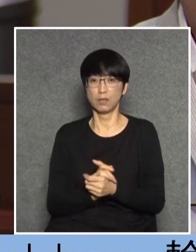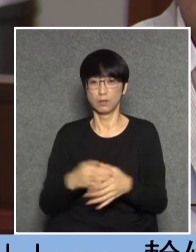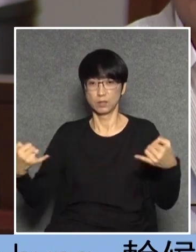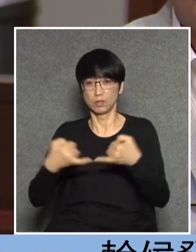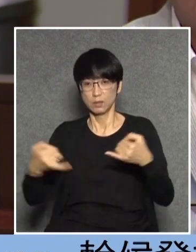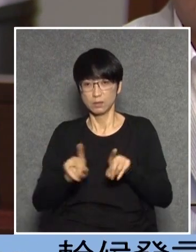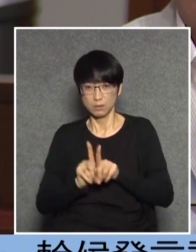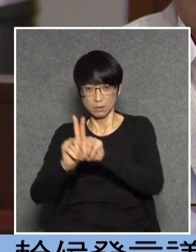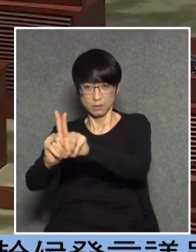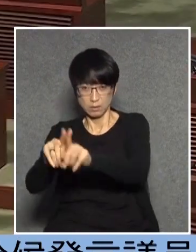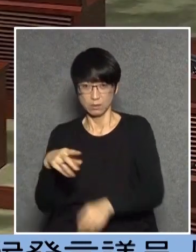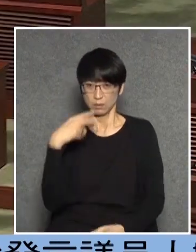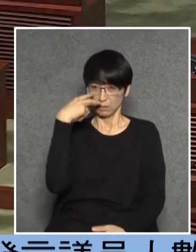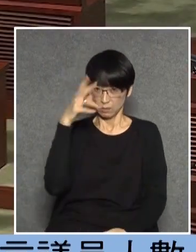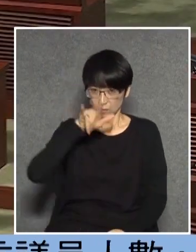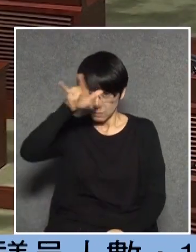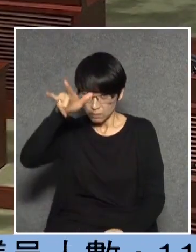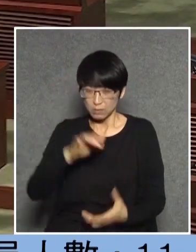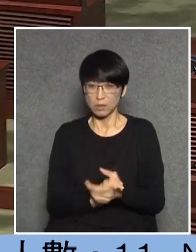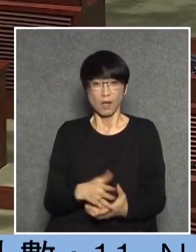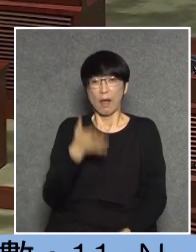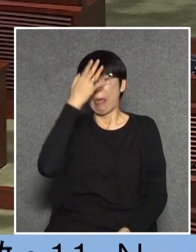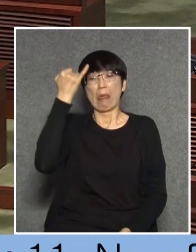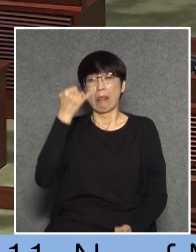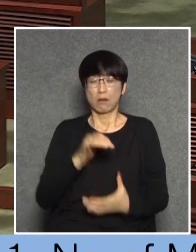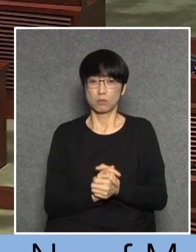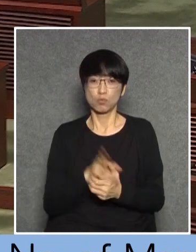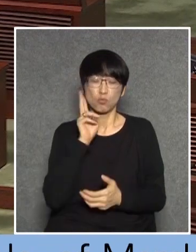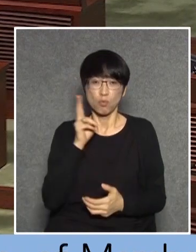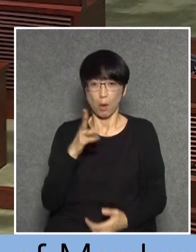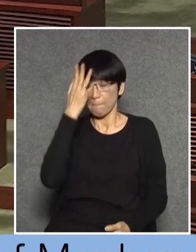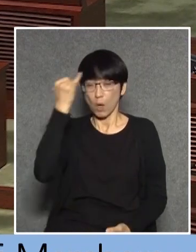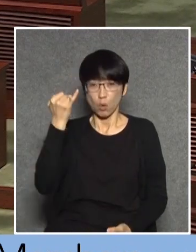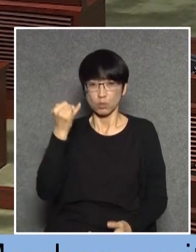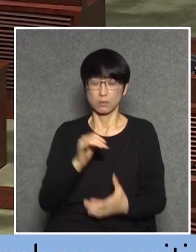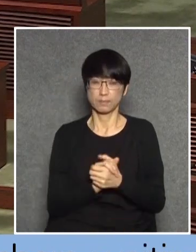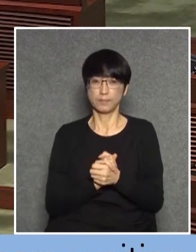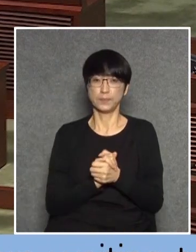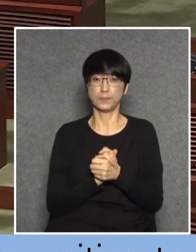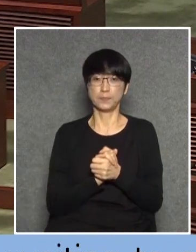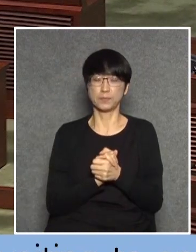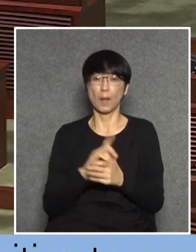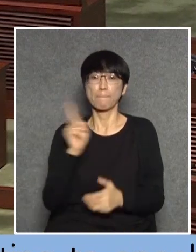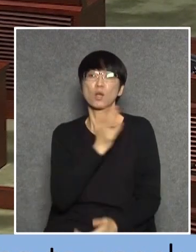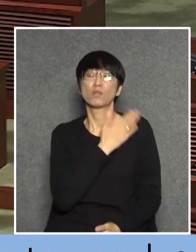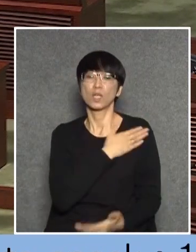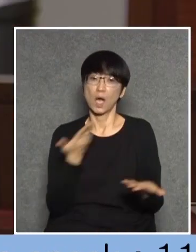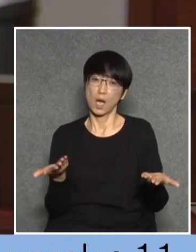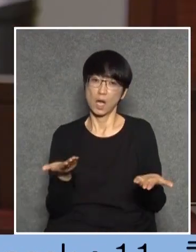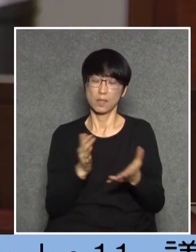行，係咪？我話俾大吉利是 ，Touch Wood 有咩冬瓜豆腐，係咪？咁邊個負責啊？